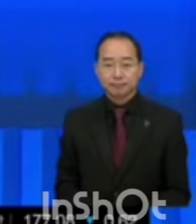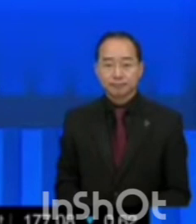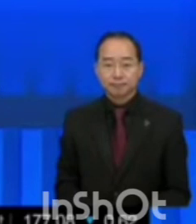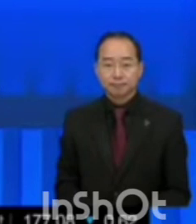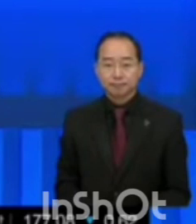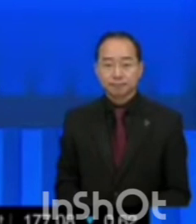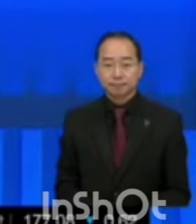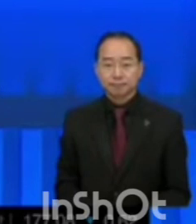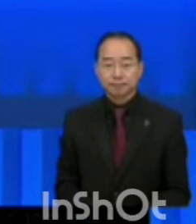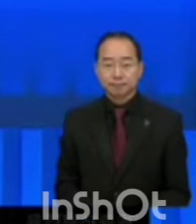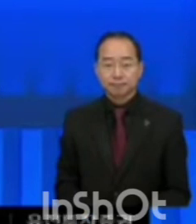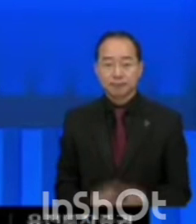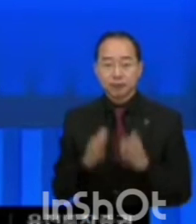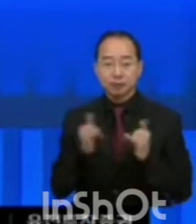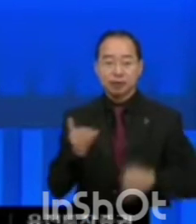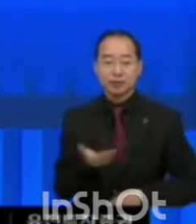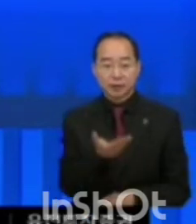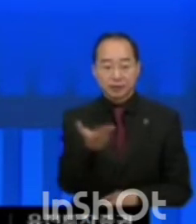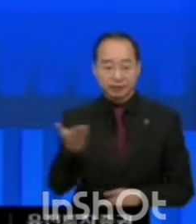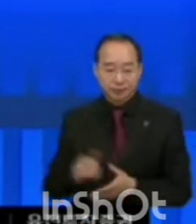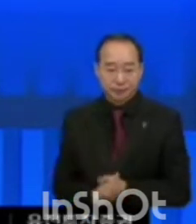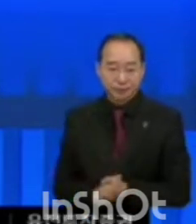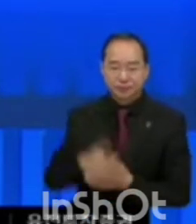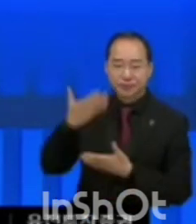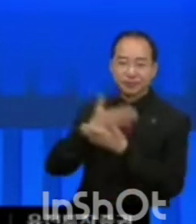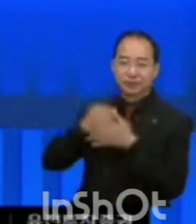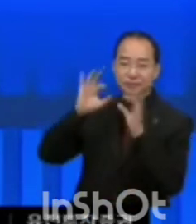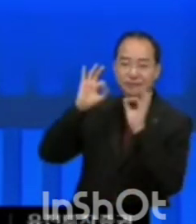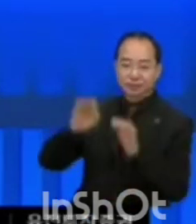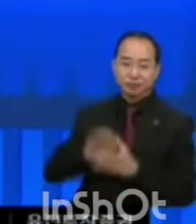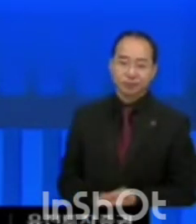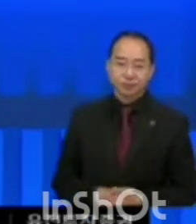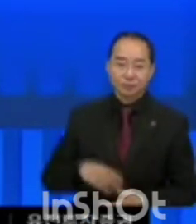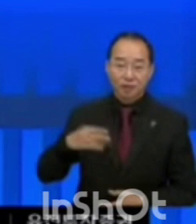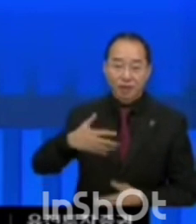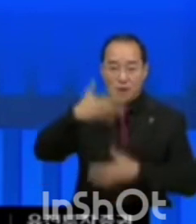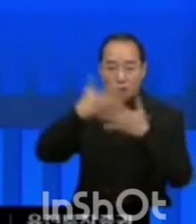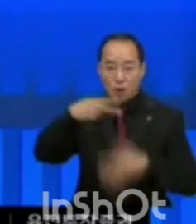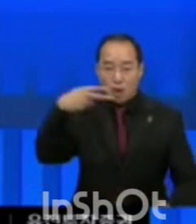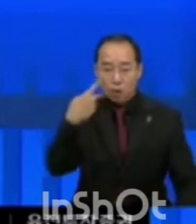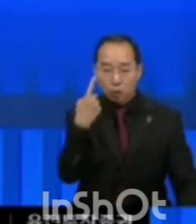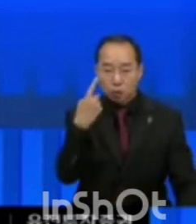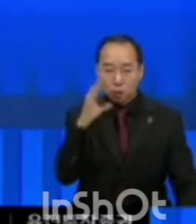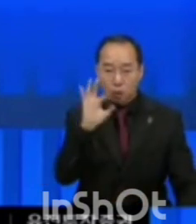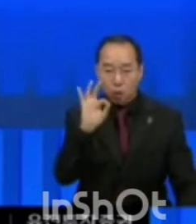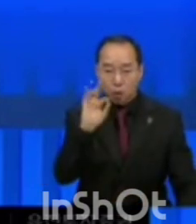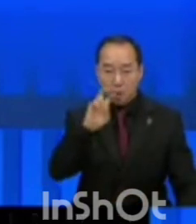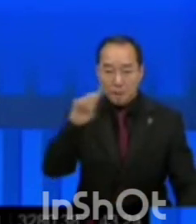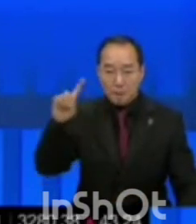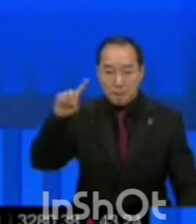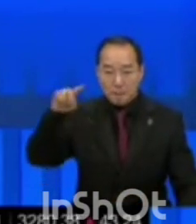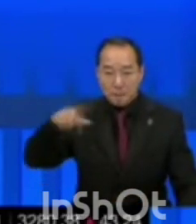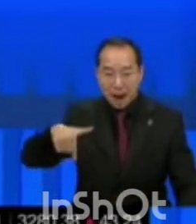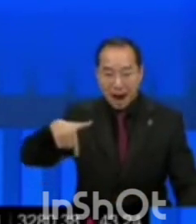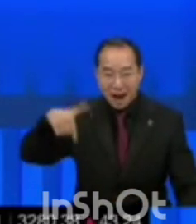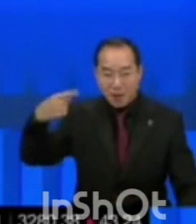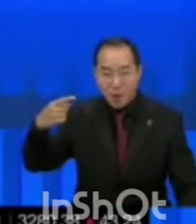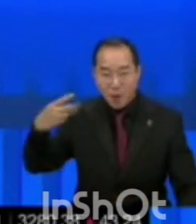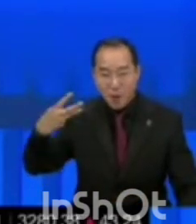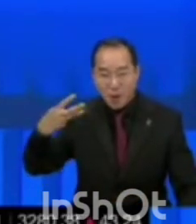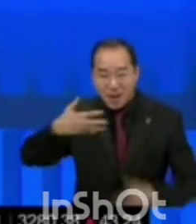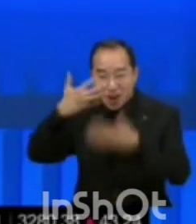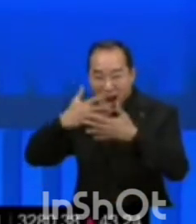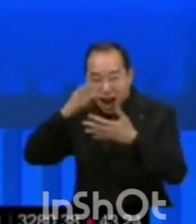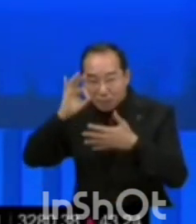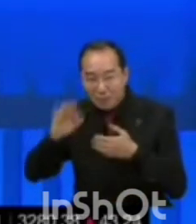네, 우리 국민 여러분께서 정말로 많이 보셨을 동막골 영화입니다. 이 영화에서 북한군 장교가